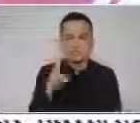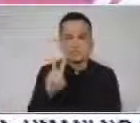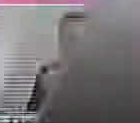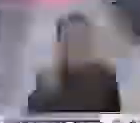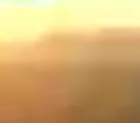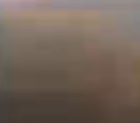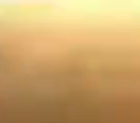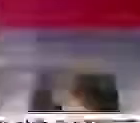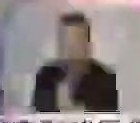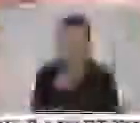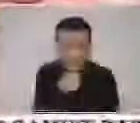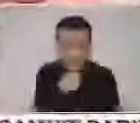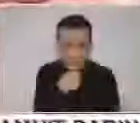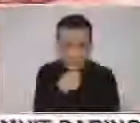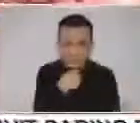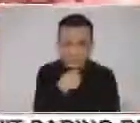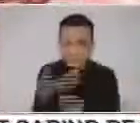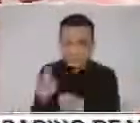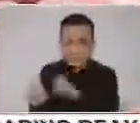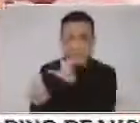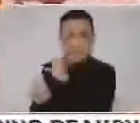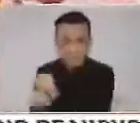Clayzel.